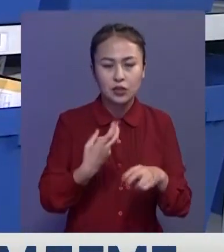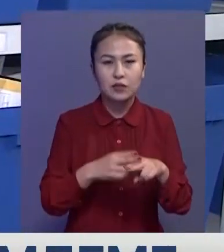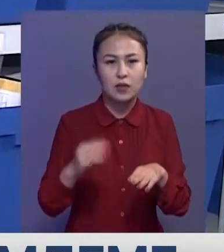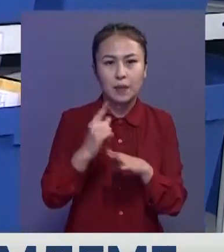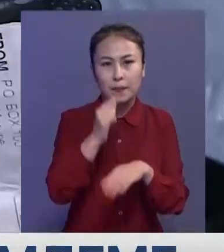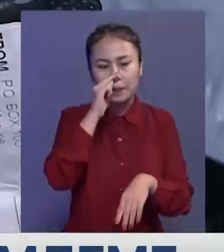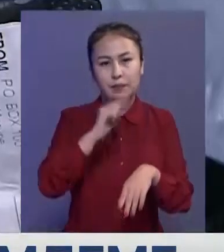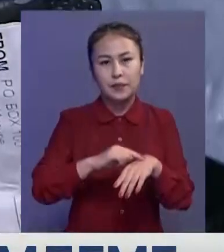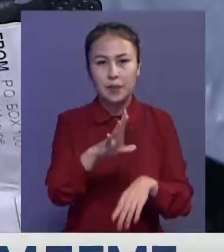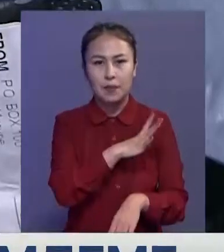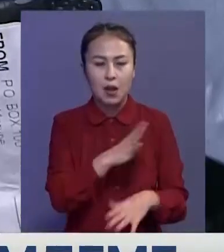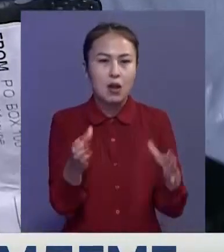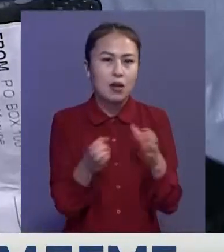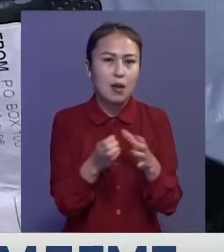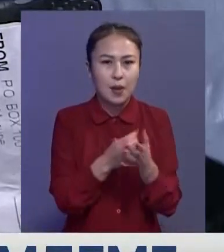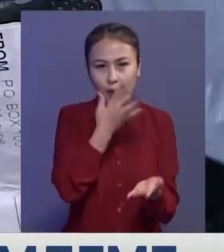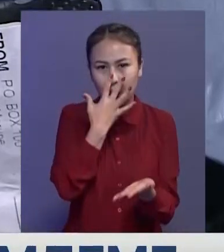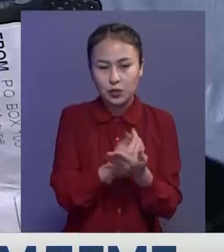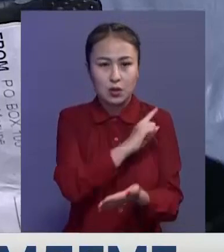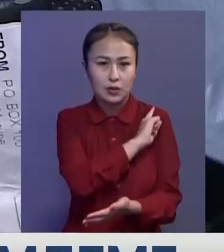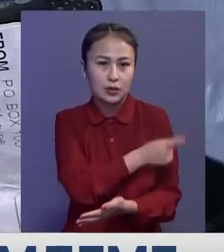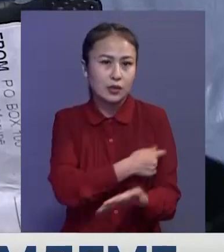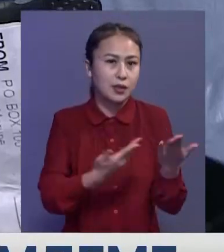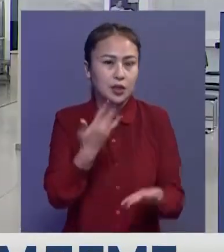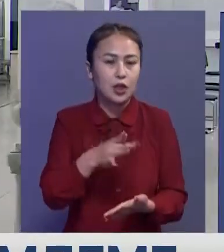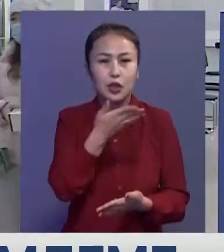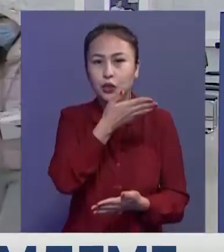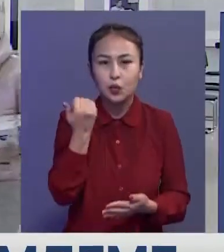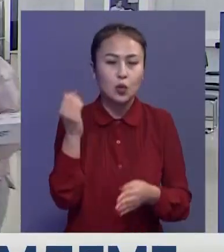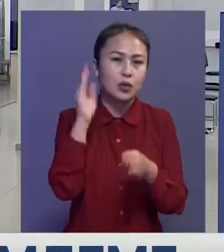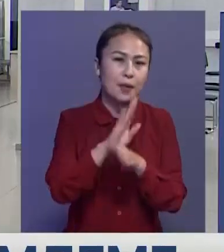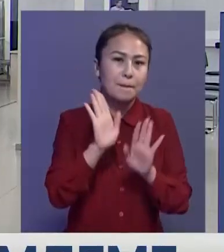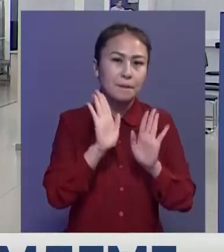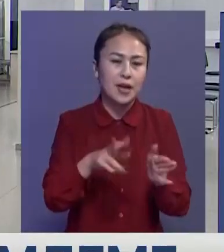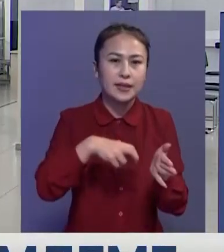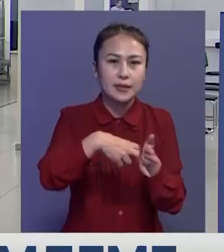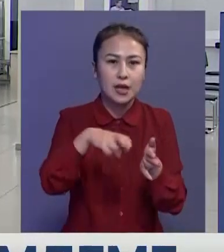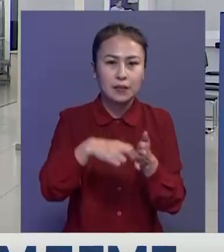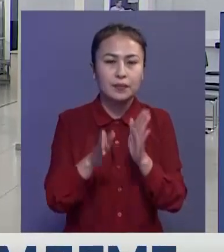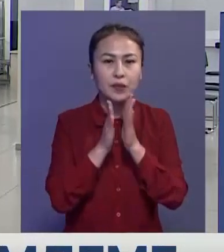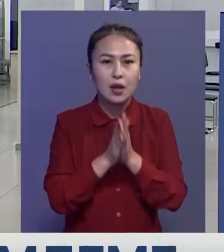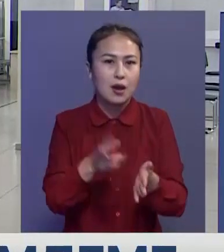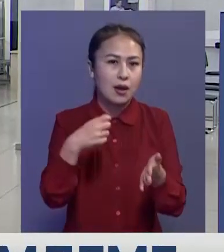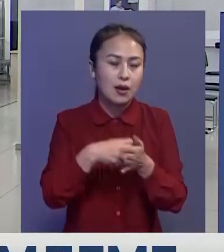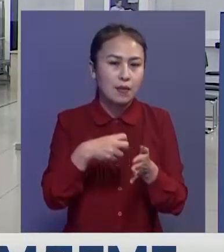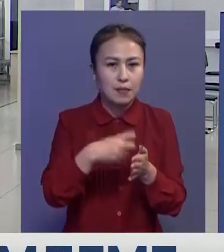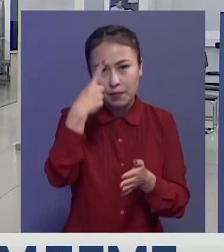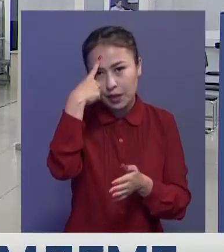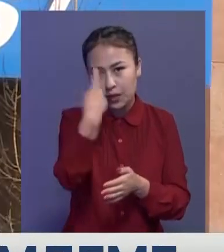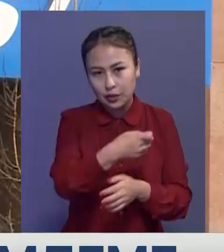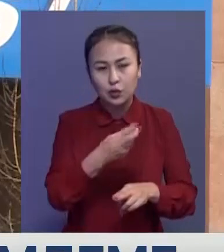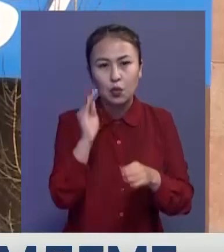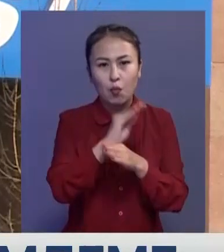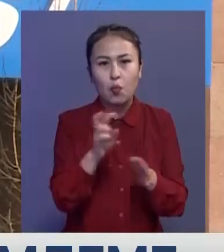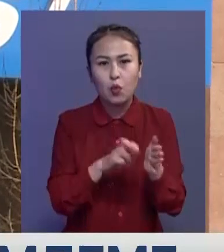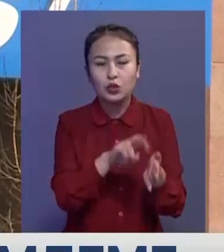бірен-саран жағдайда, яғни компанияның өз күші жетпей жатқанда тартылады. Бірақ сәлемдемені жүктеу мен хабарландыру пошта қызметкерлерінің